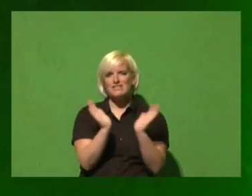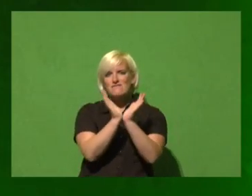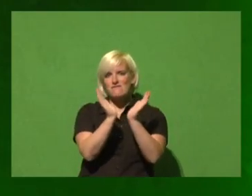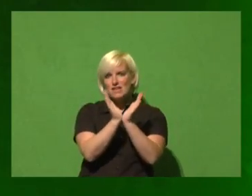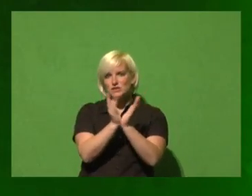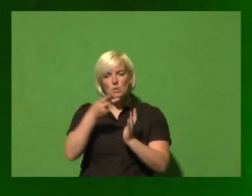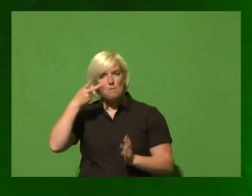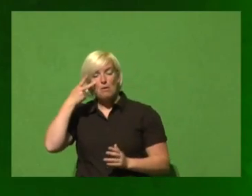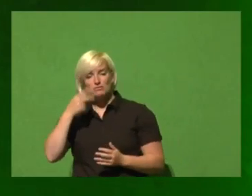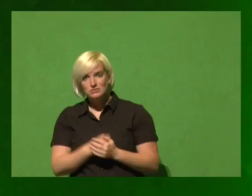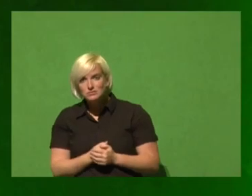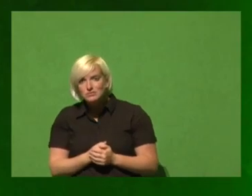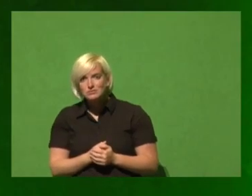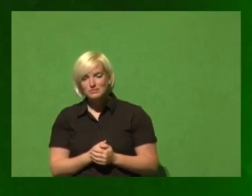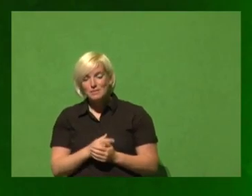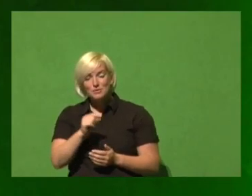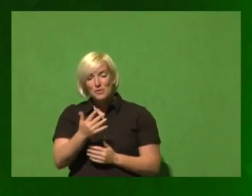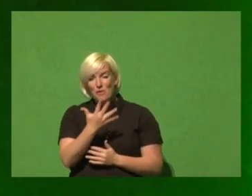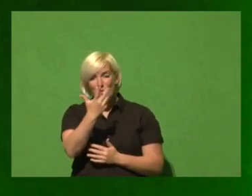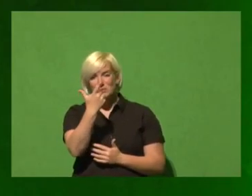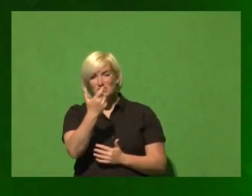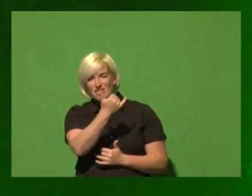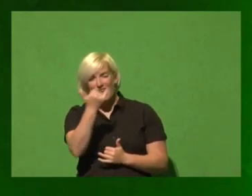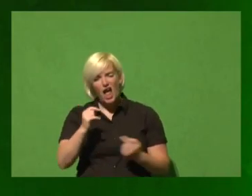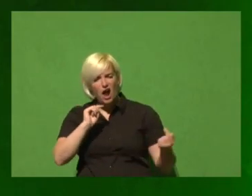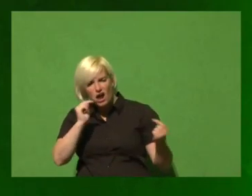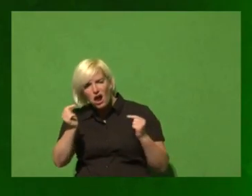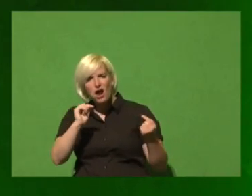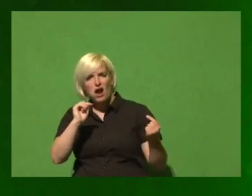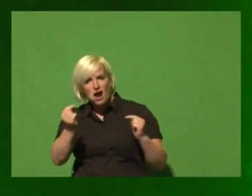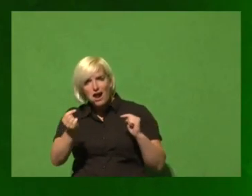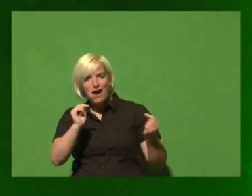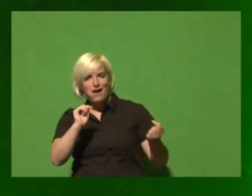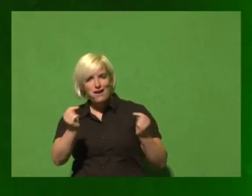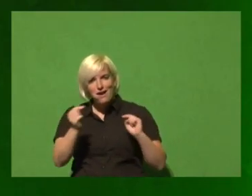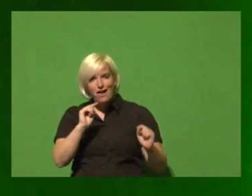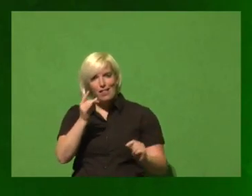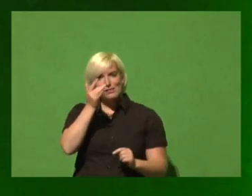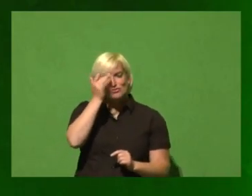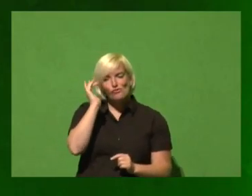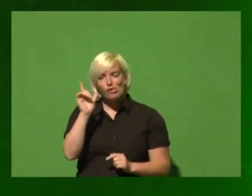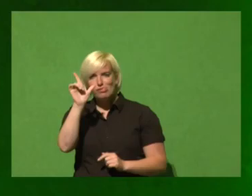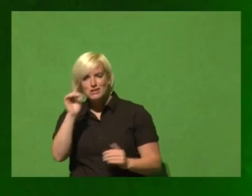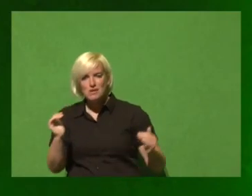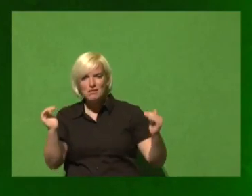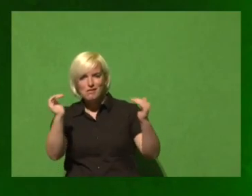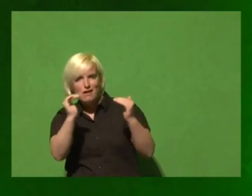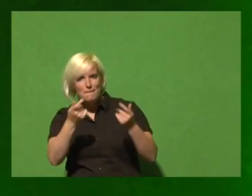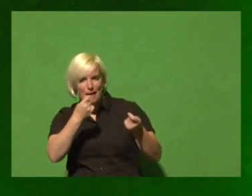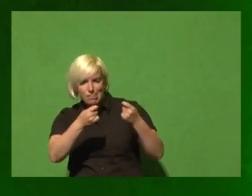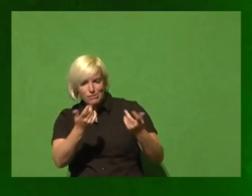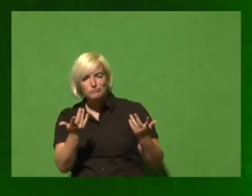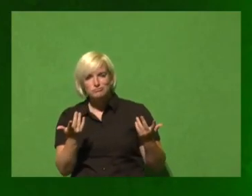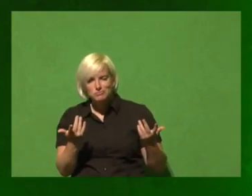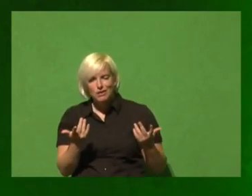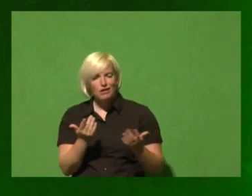25 Jahre diskutiert der Bundestag jetzt über die Gleichberechtigung von Lesben und Schwulen. Nun ist es